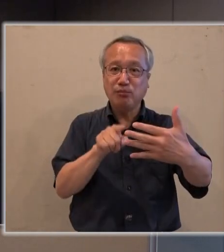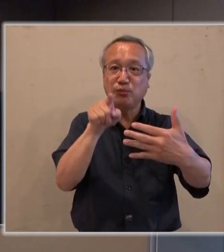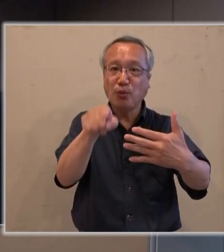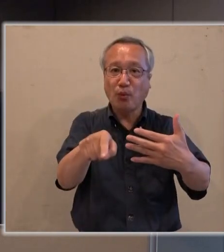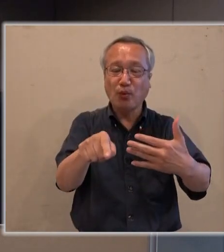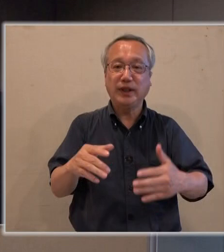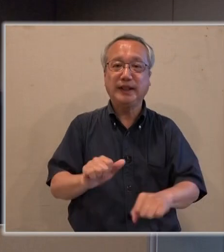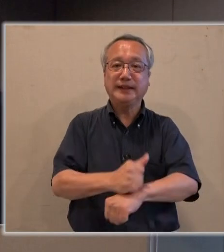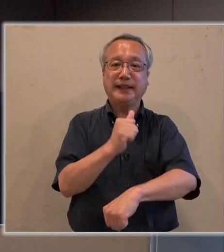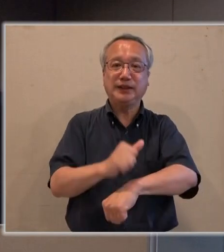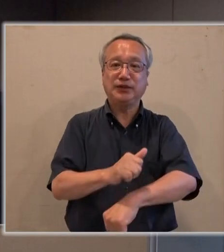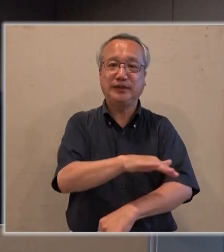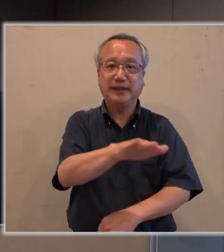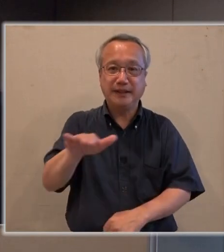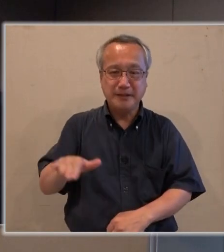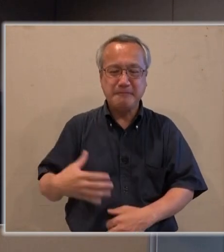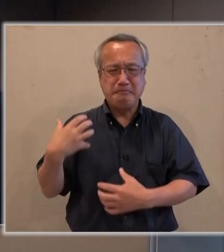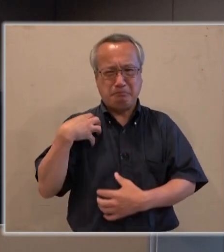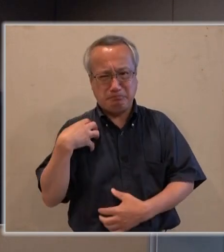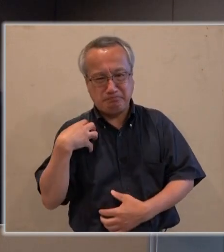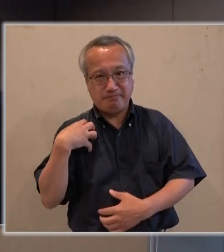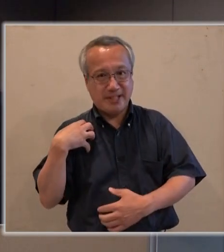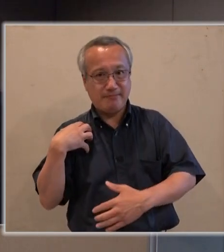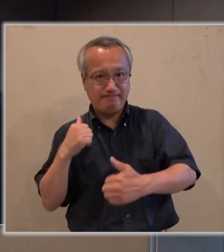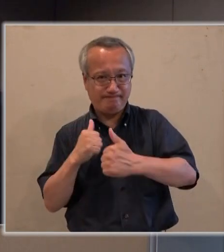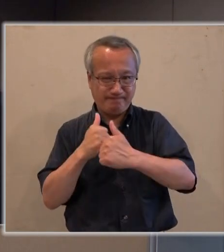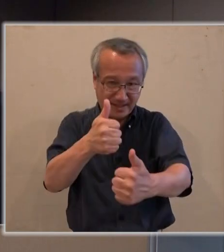手の方々の重圧に打ち勝って